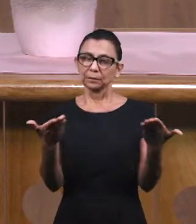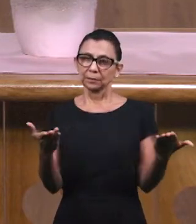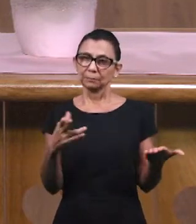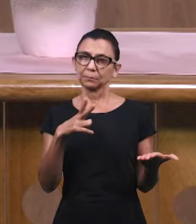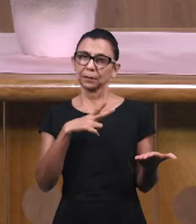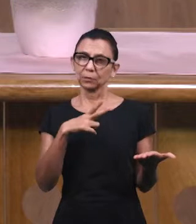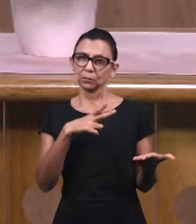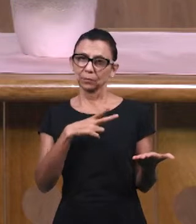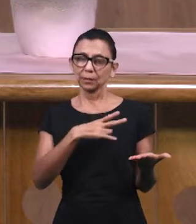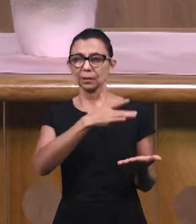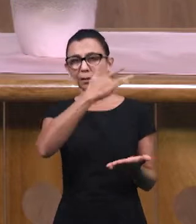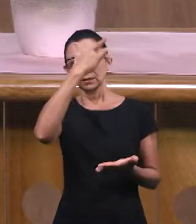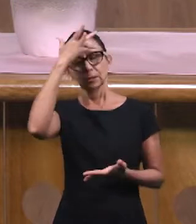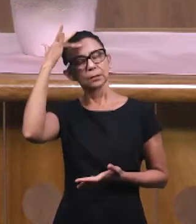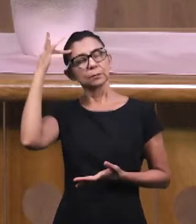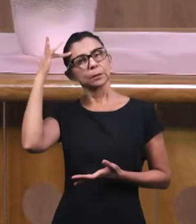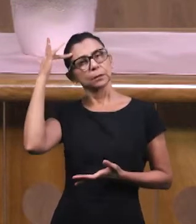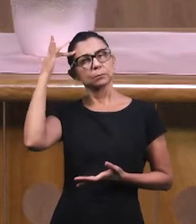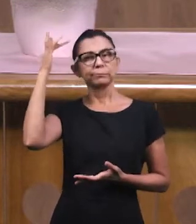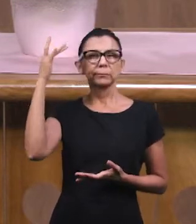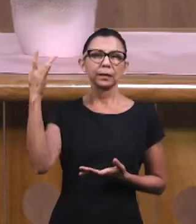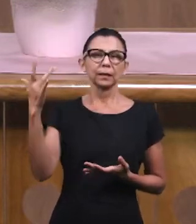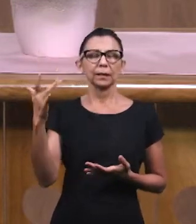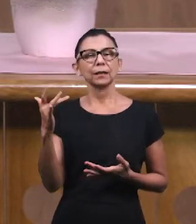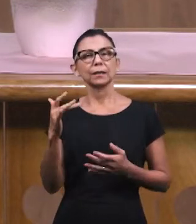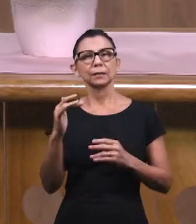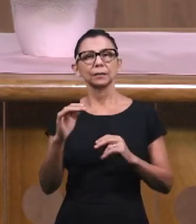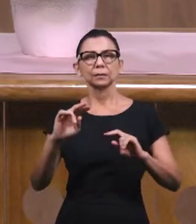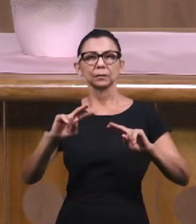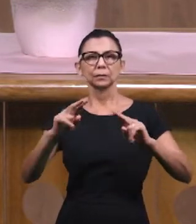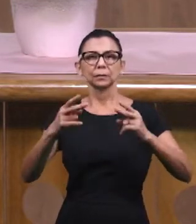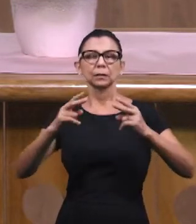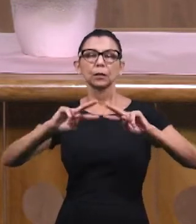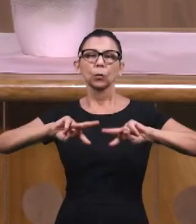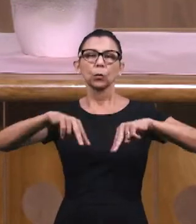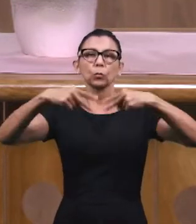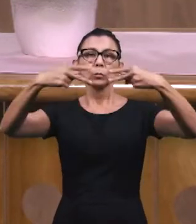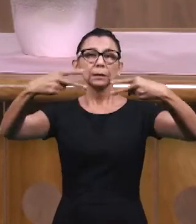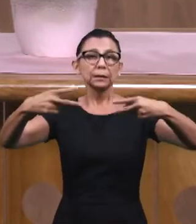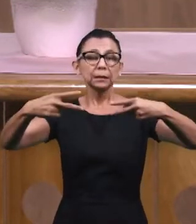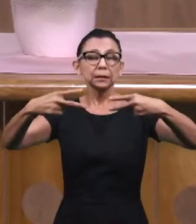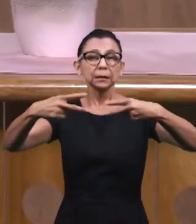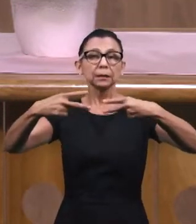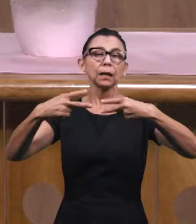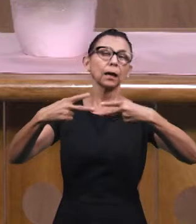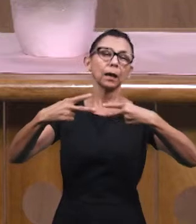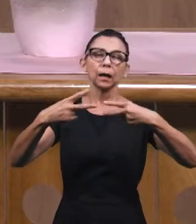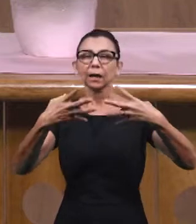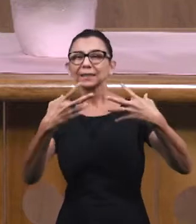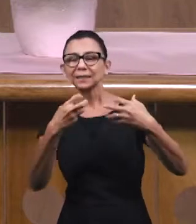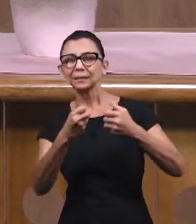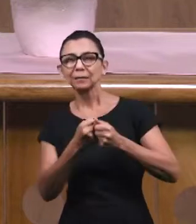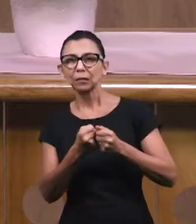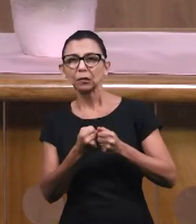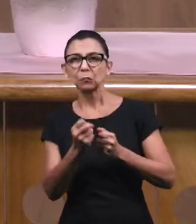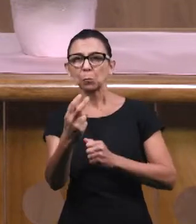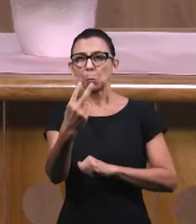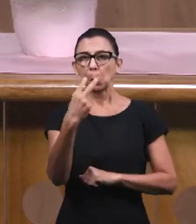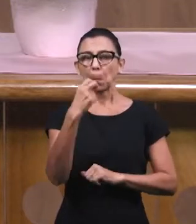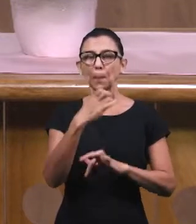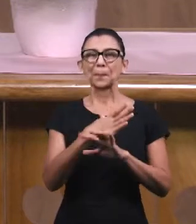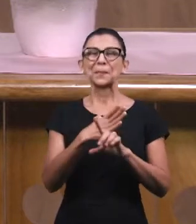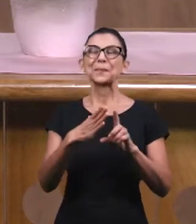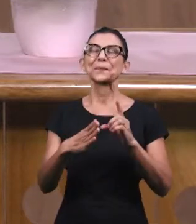particulière les personnes qui ont accédé, qui ont reçu un lien, une invitation pour participer de ce